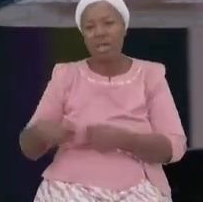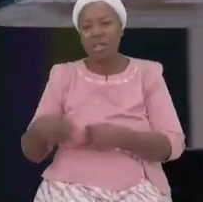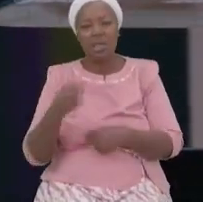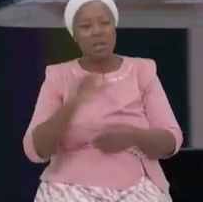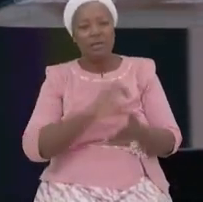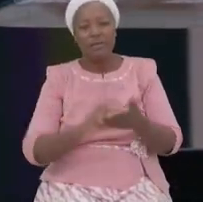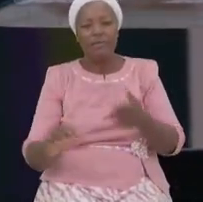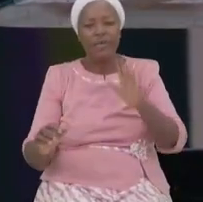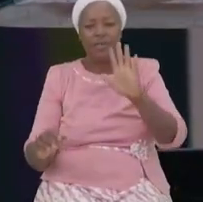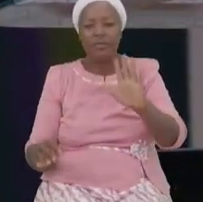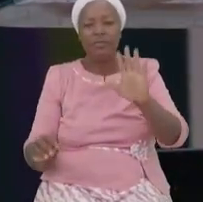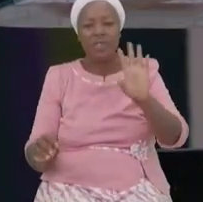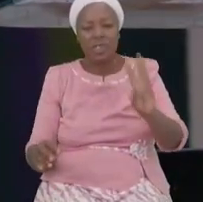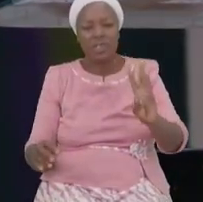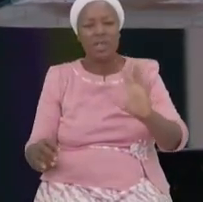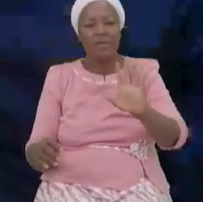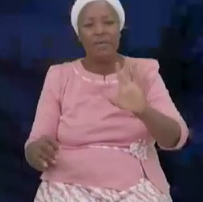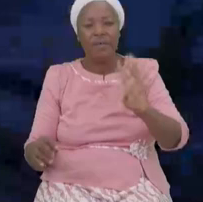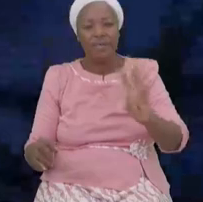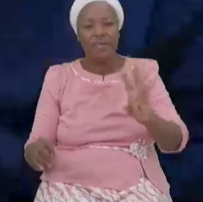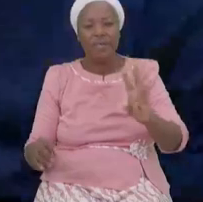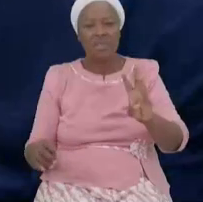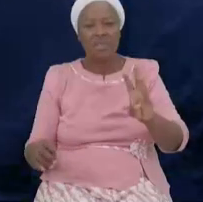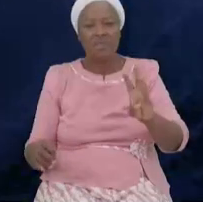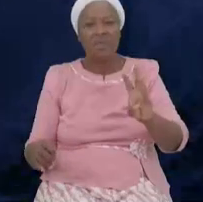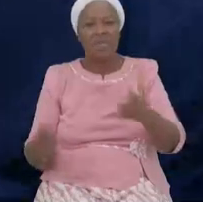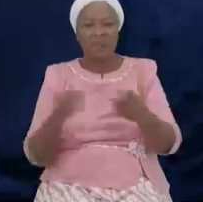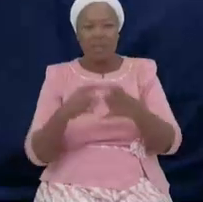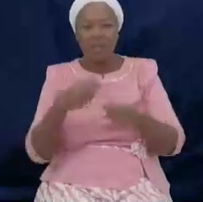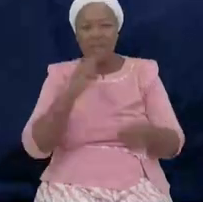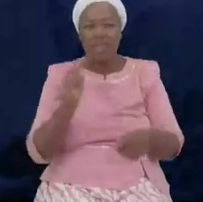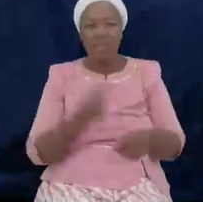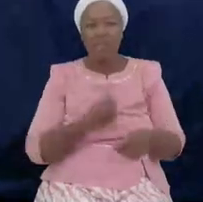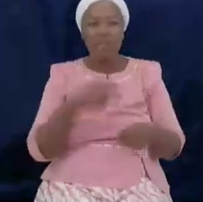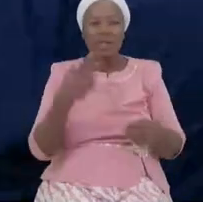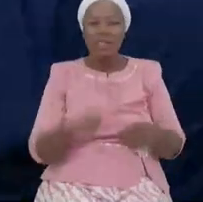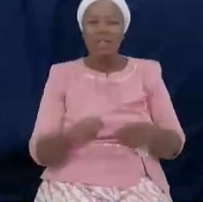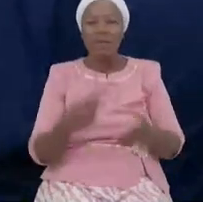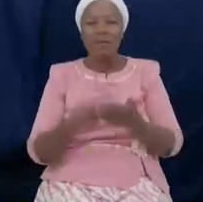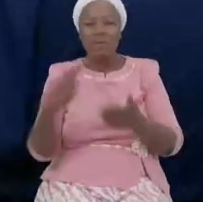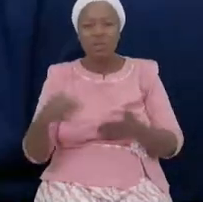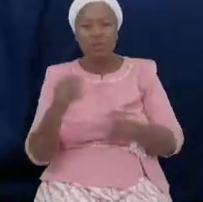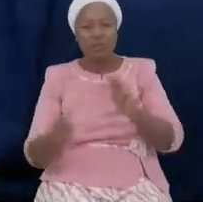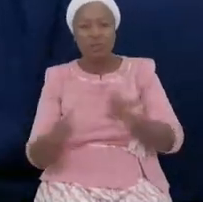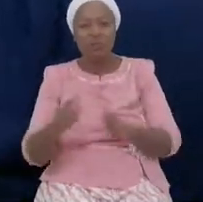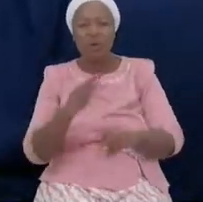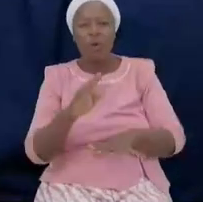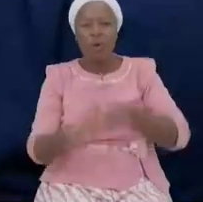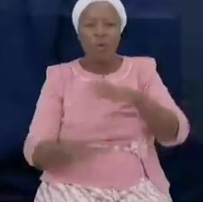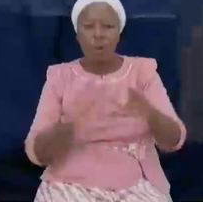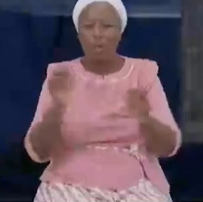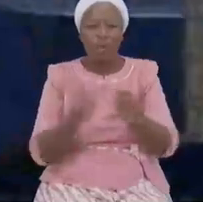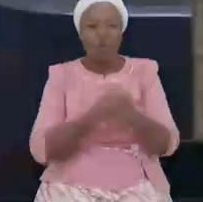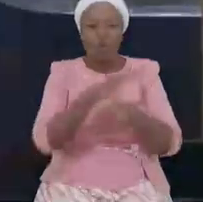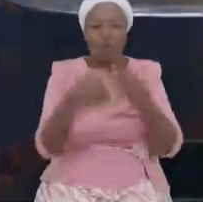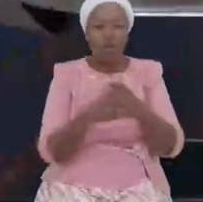verset 56. Verset 56, le résultat de ceux qui marchent de tout leur cœur devant